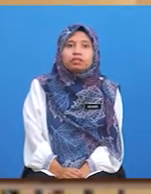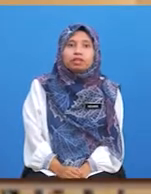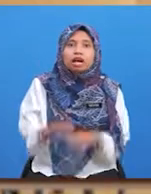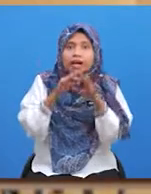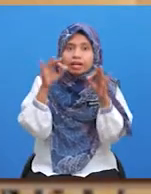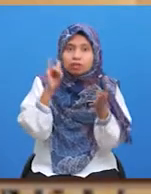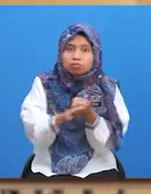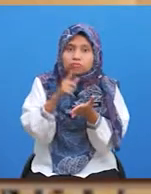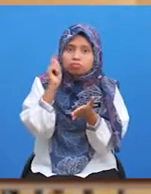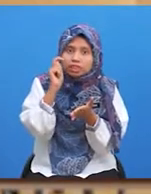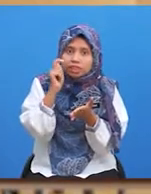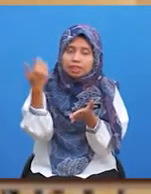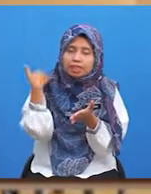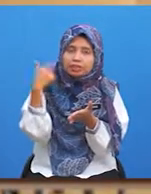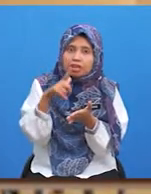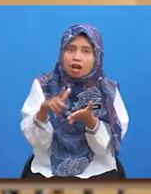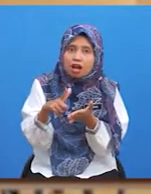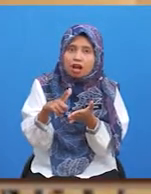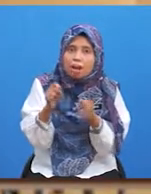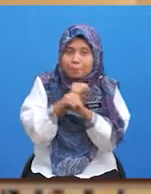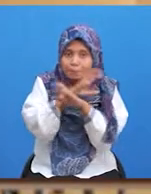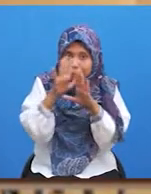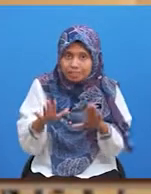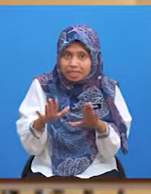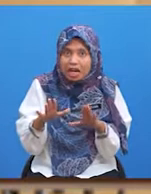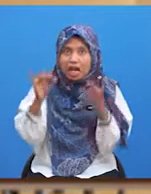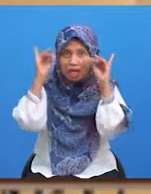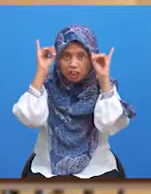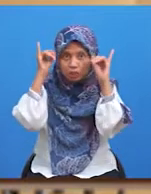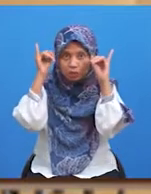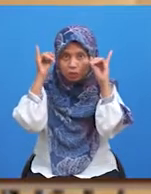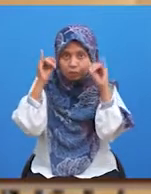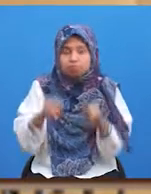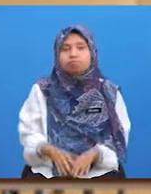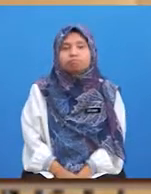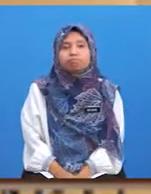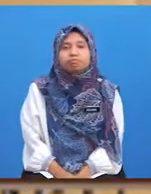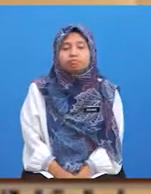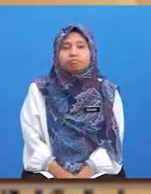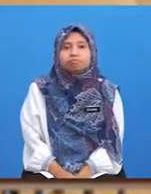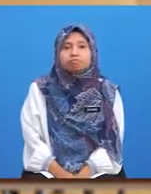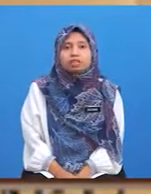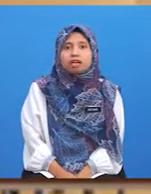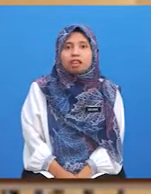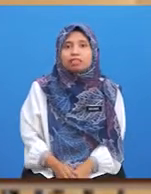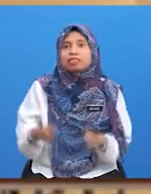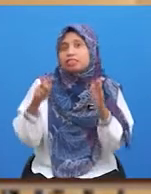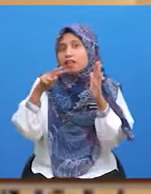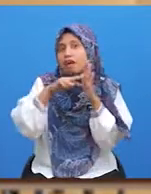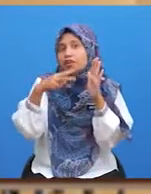Ayat itu tadi merupakan penerangan isu secara umum, iaitu takrif